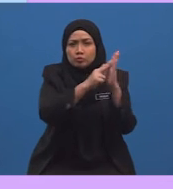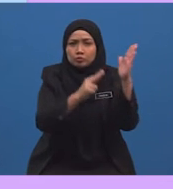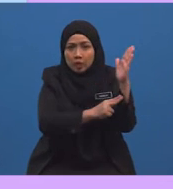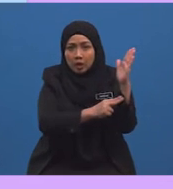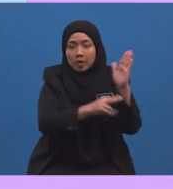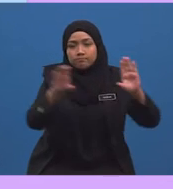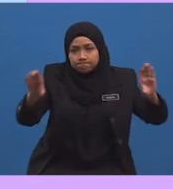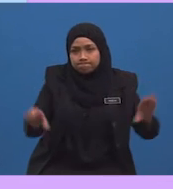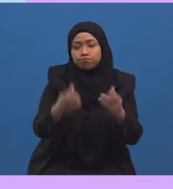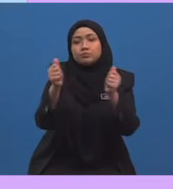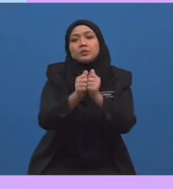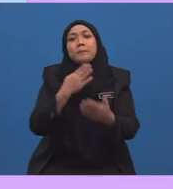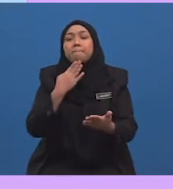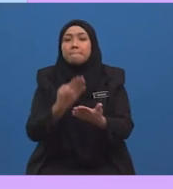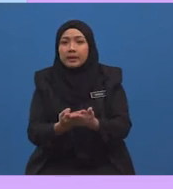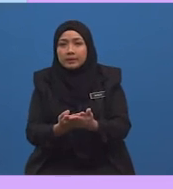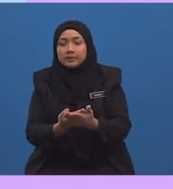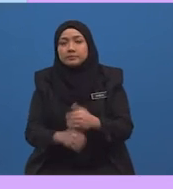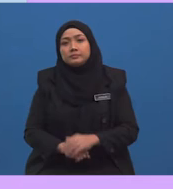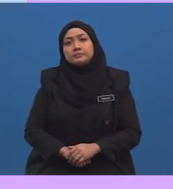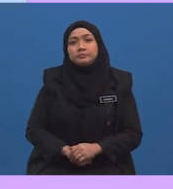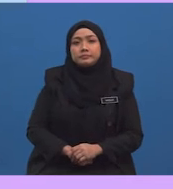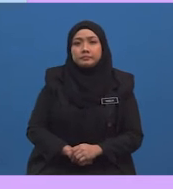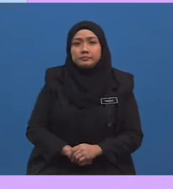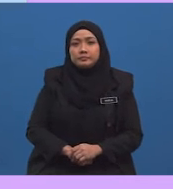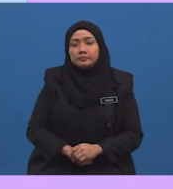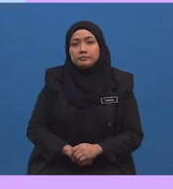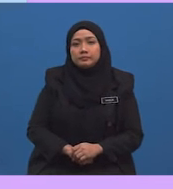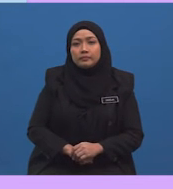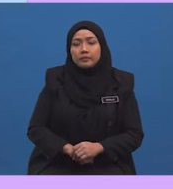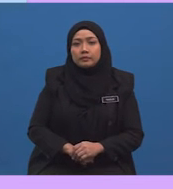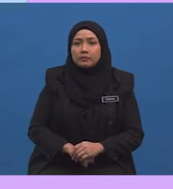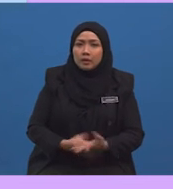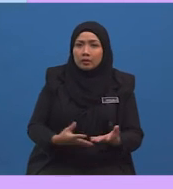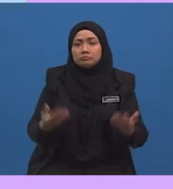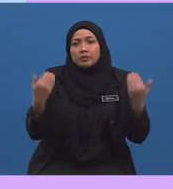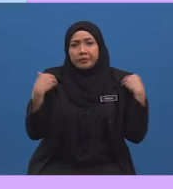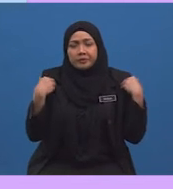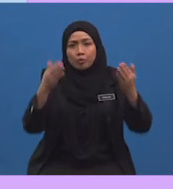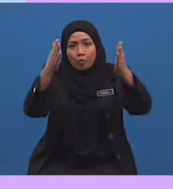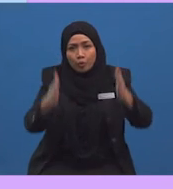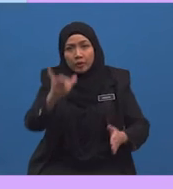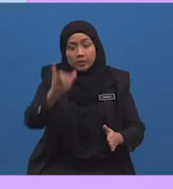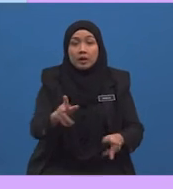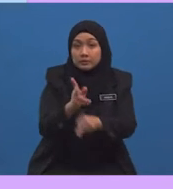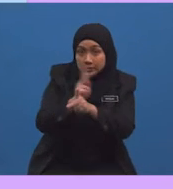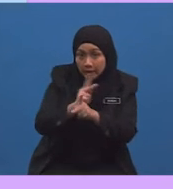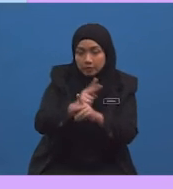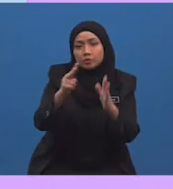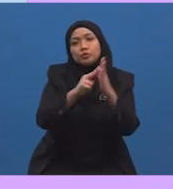iaitu dengan mengubah undang-undang yang lebih ketat dan menguatkuasakan undang-undang tersebut.